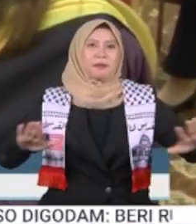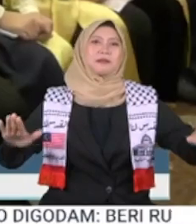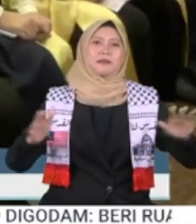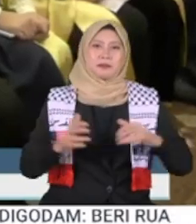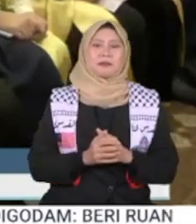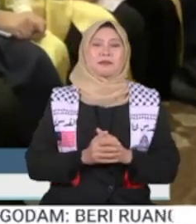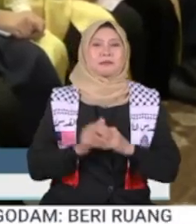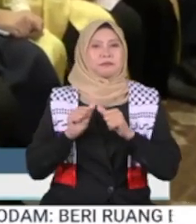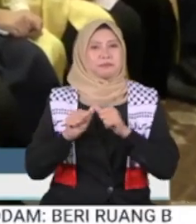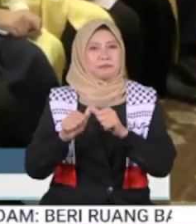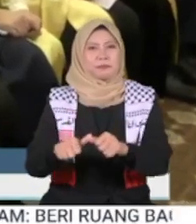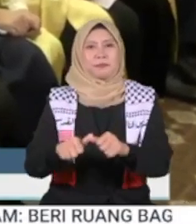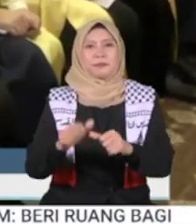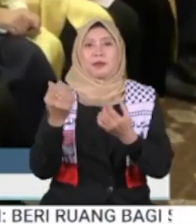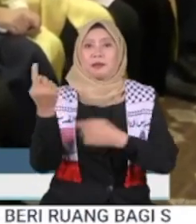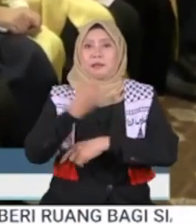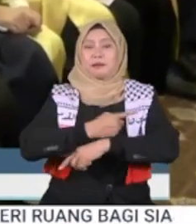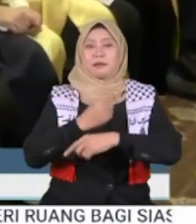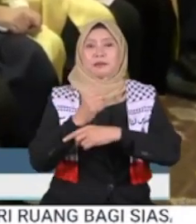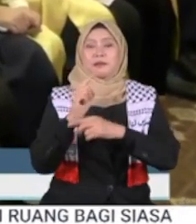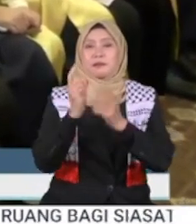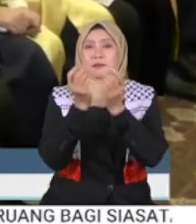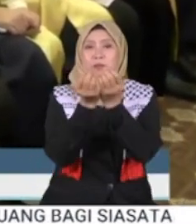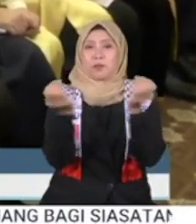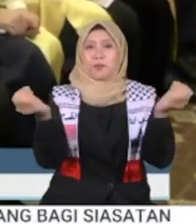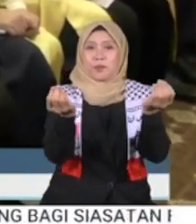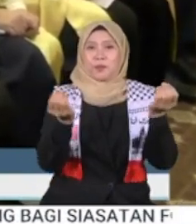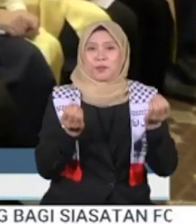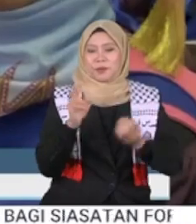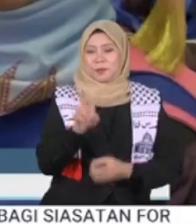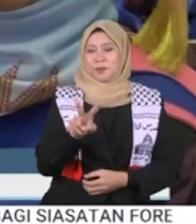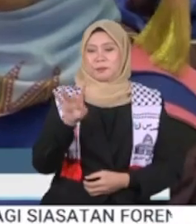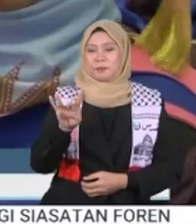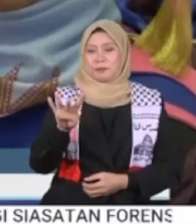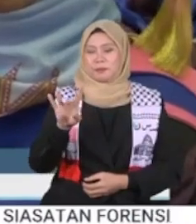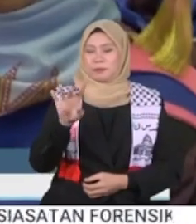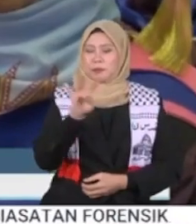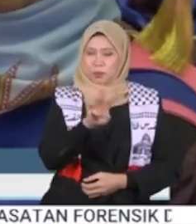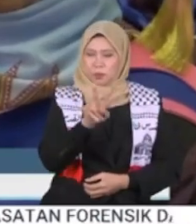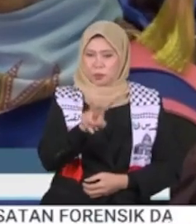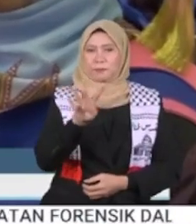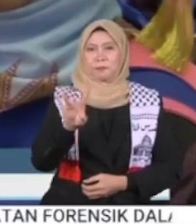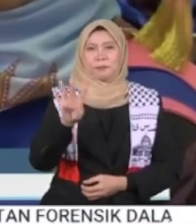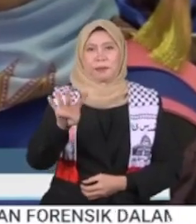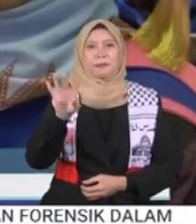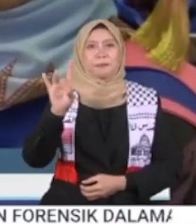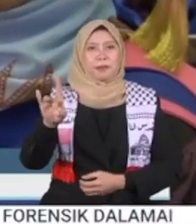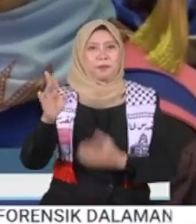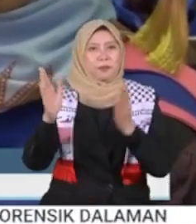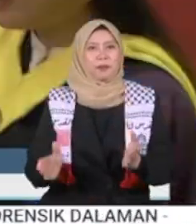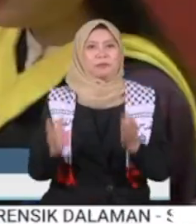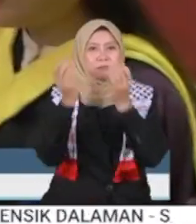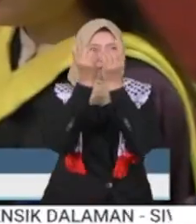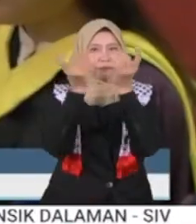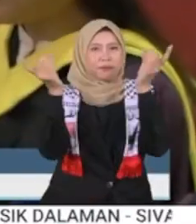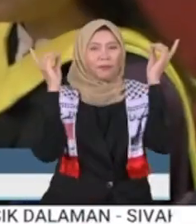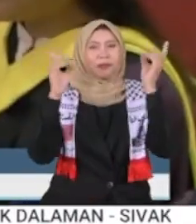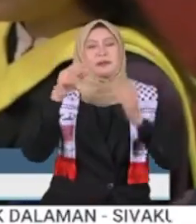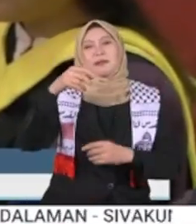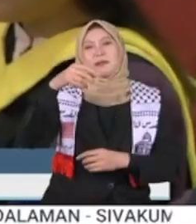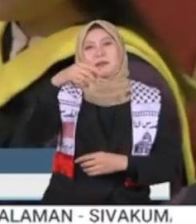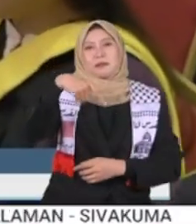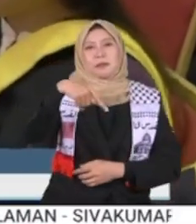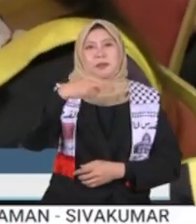hidup hari pertama konvokesen UMS menyaksikan 248 graduan menerima ijazah Doktor falsafah dan